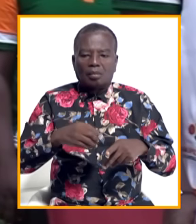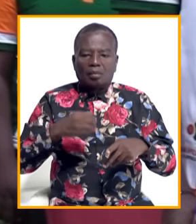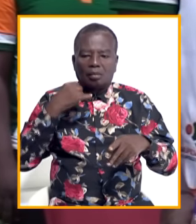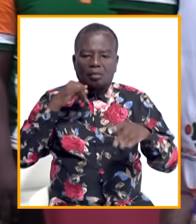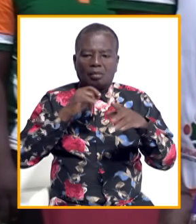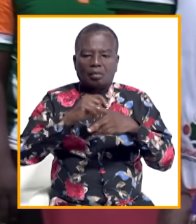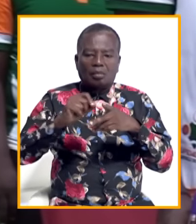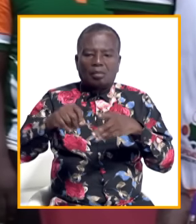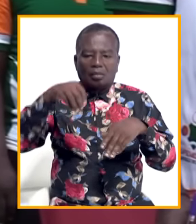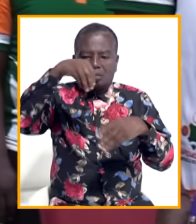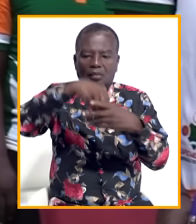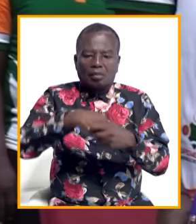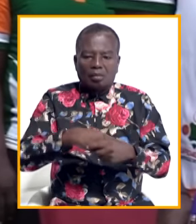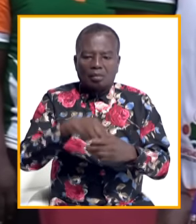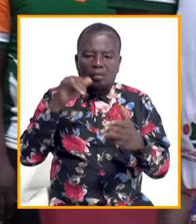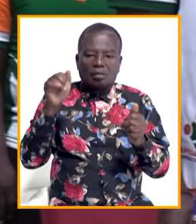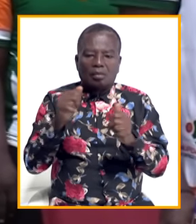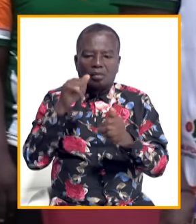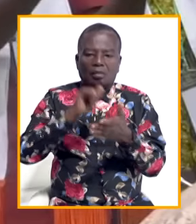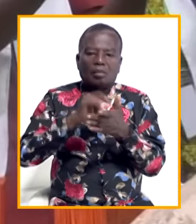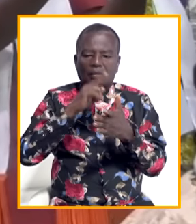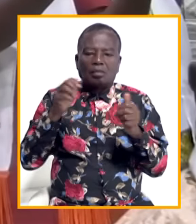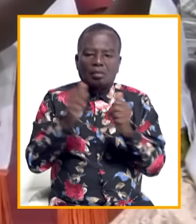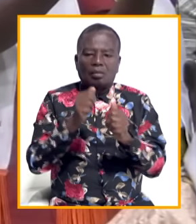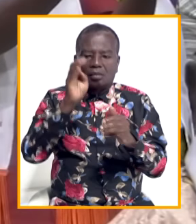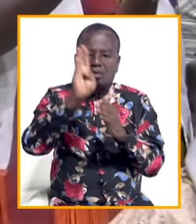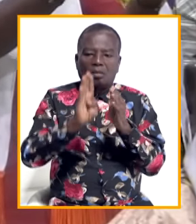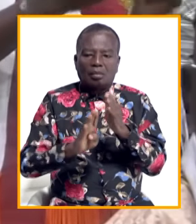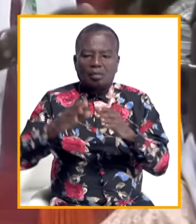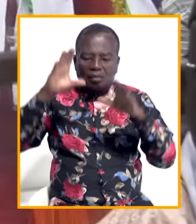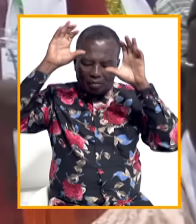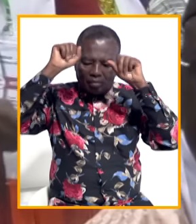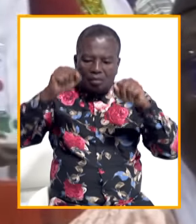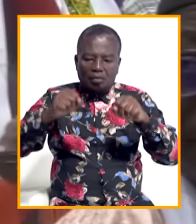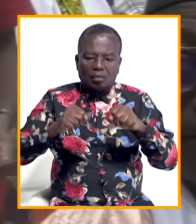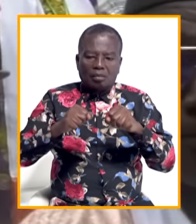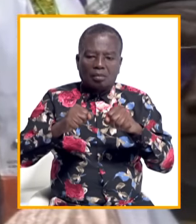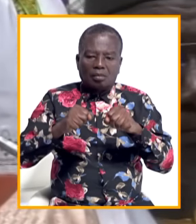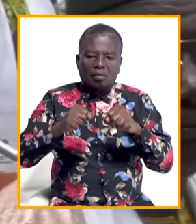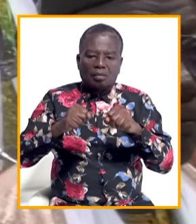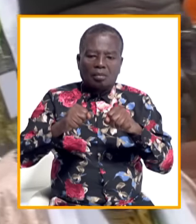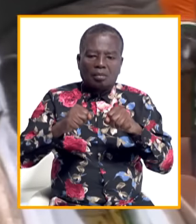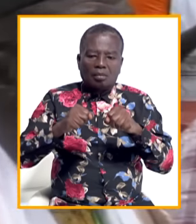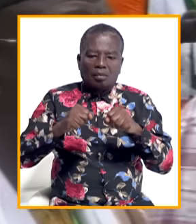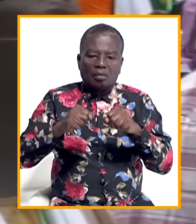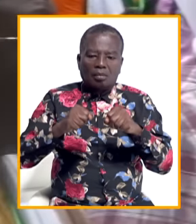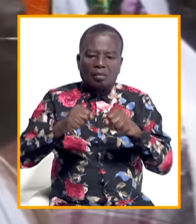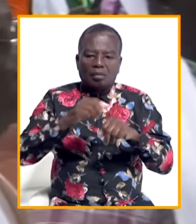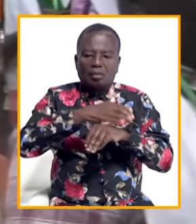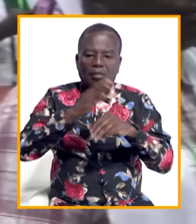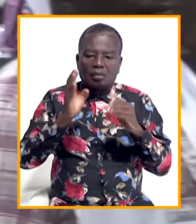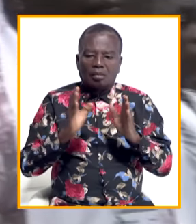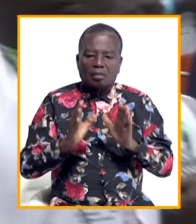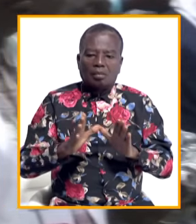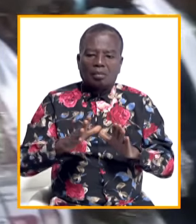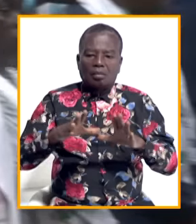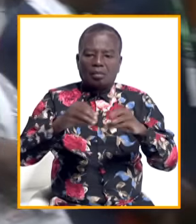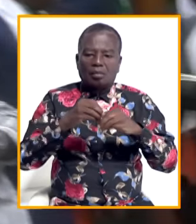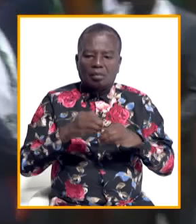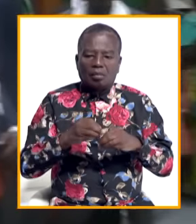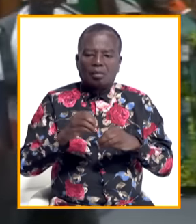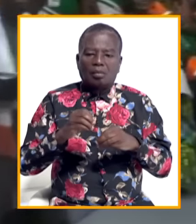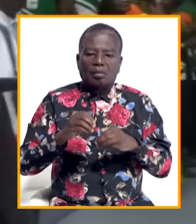000. C'est fort de ce bilan que le président du conseil d'administration, Dr Michael Boko, et son bureau obtiennent le quitus